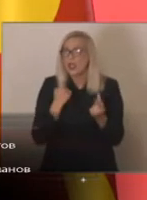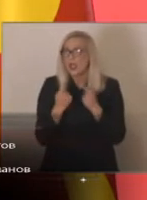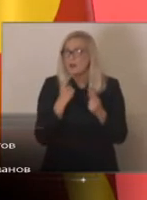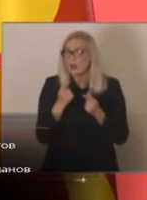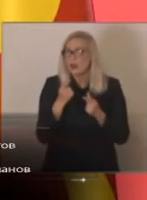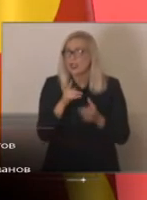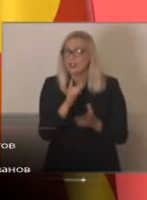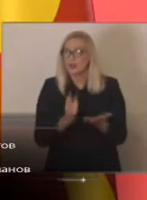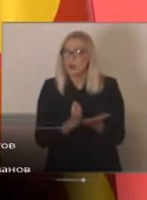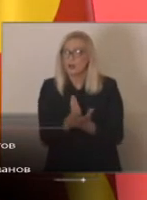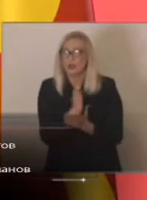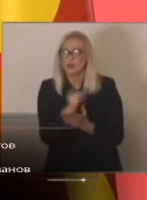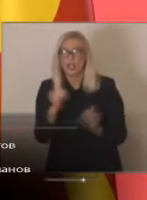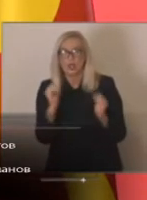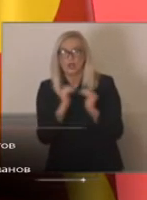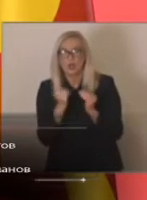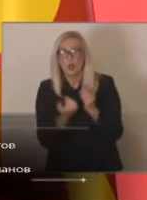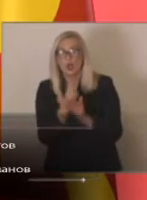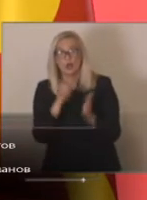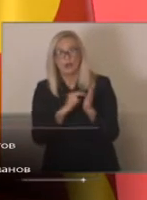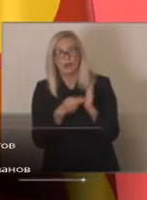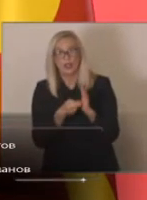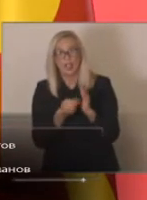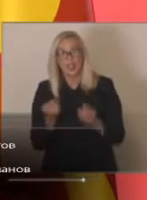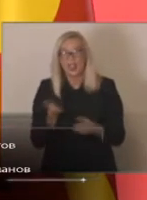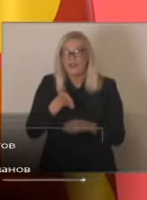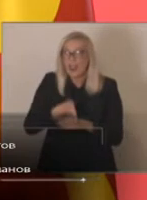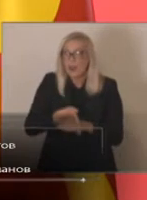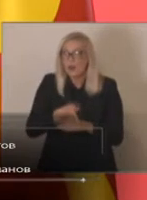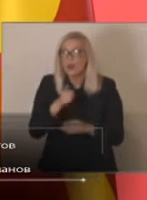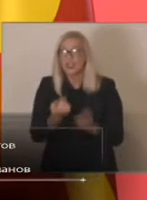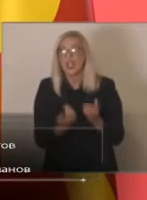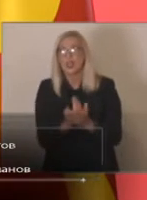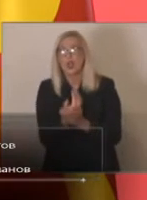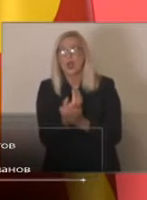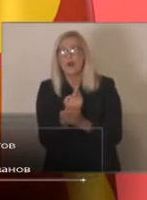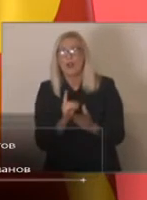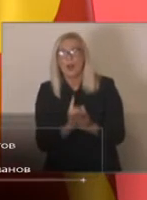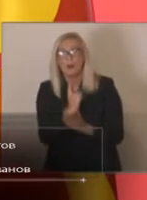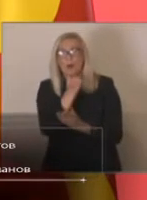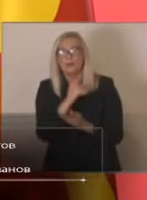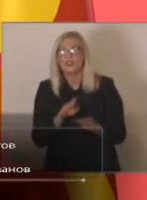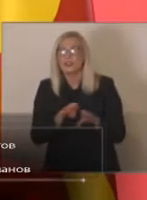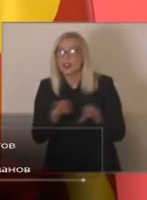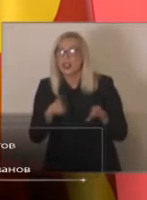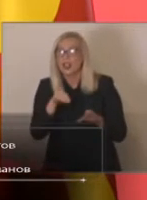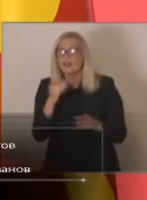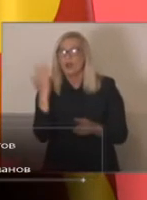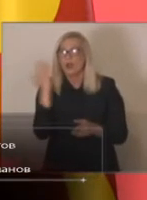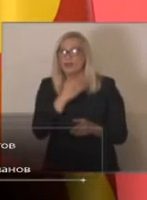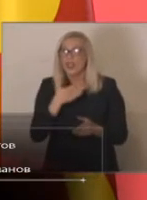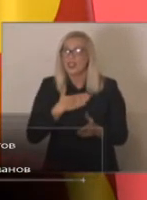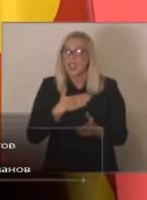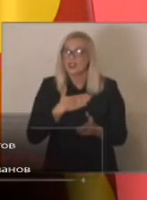процес согласно новата методологија и влегување во нова повисока фаза во остварувањето на нашата